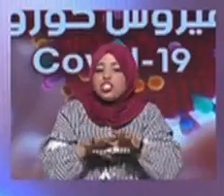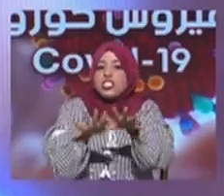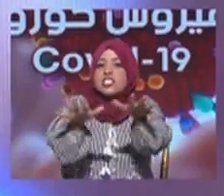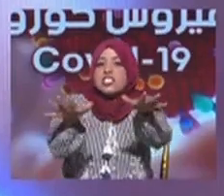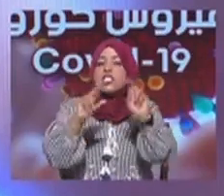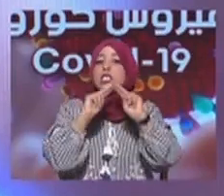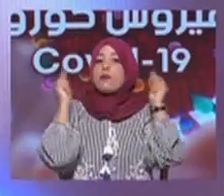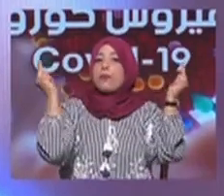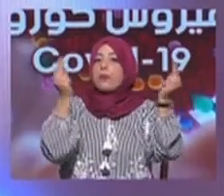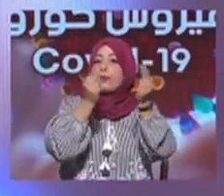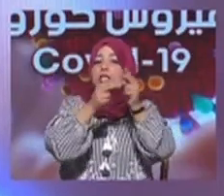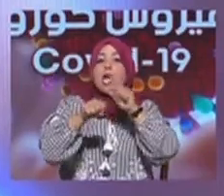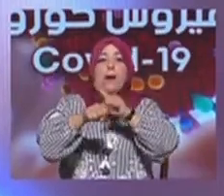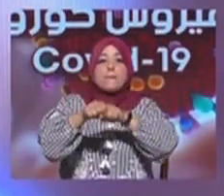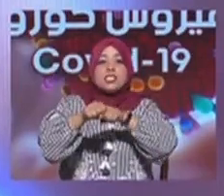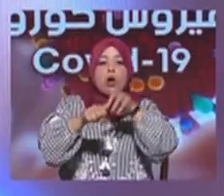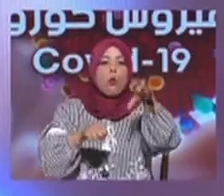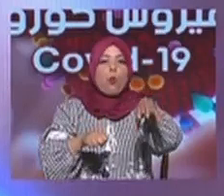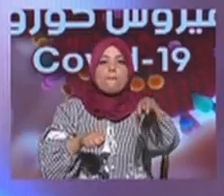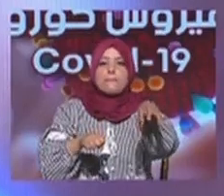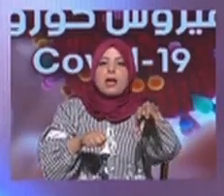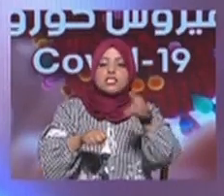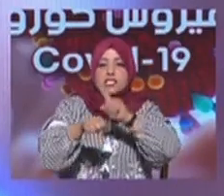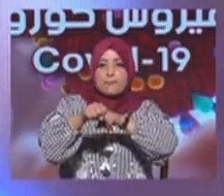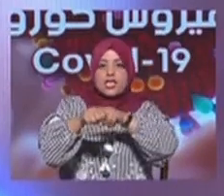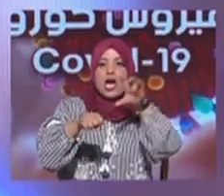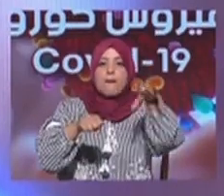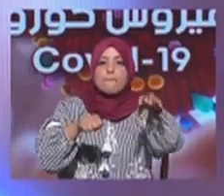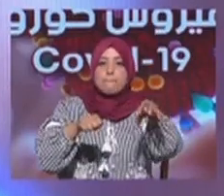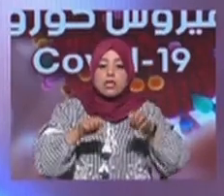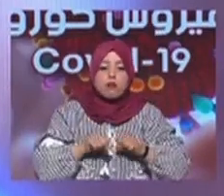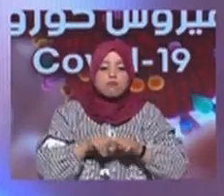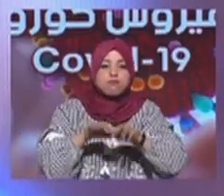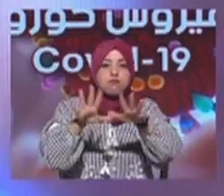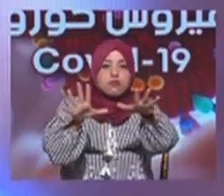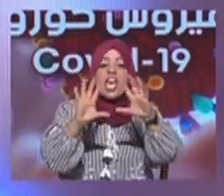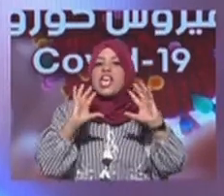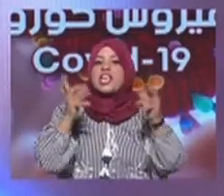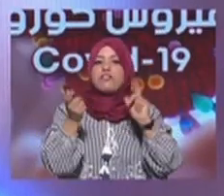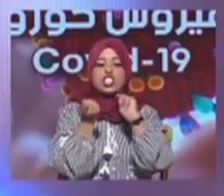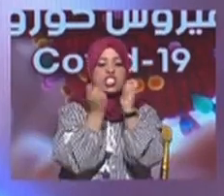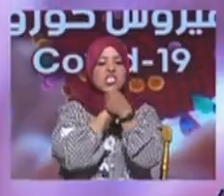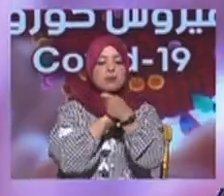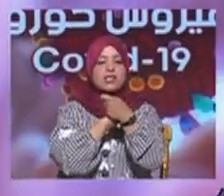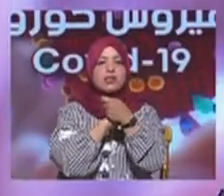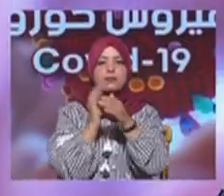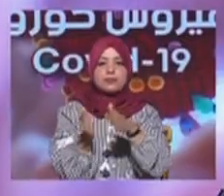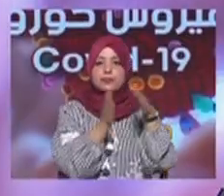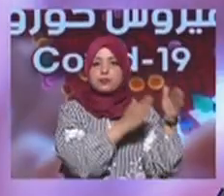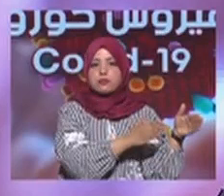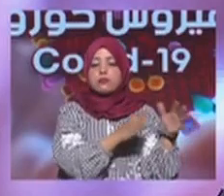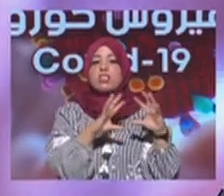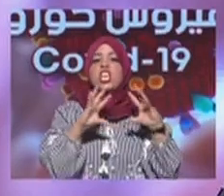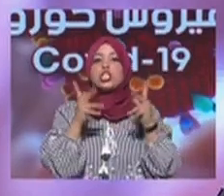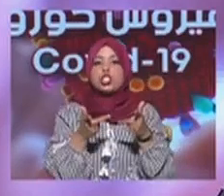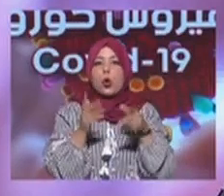وفي الزمن وفي المكان، زاد مهمه ياسر هذه باش تفهم كيفاش هو قاعد يتبدل. اي كيف فهمنا شنو باش نعمل؟ هل